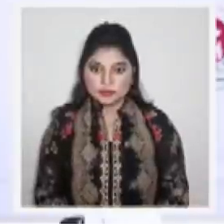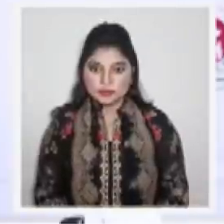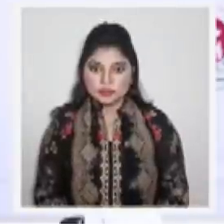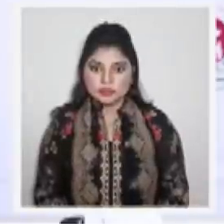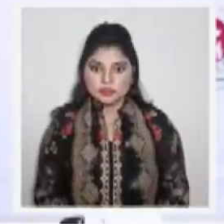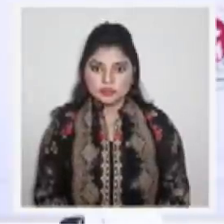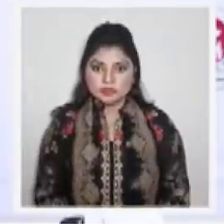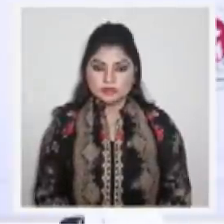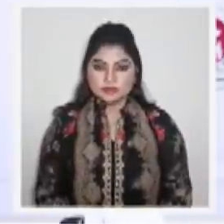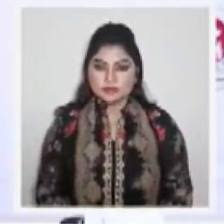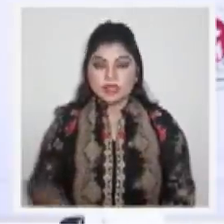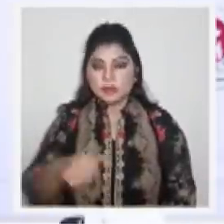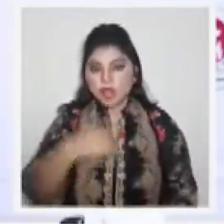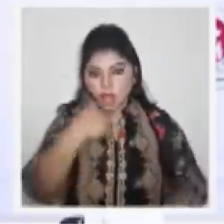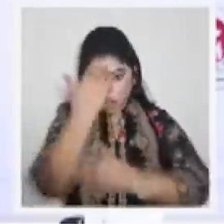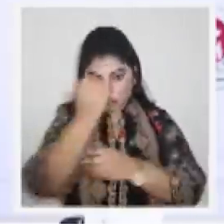57.66%।